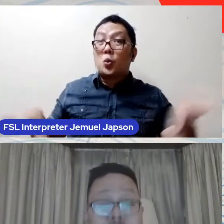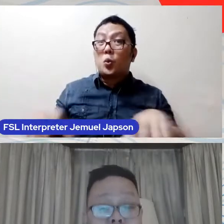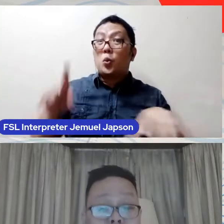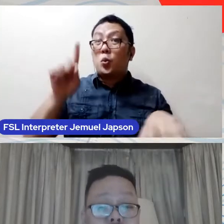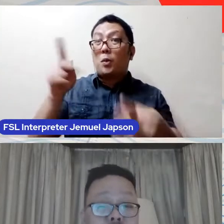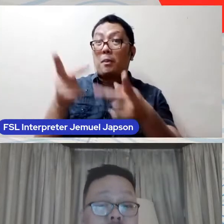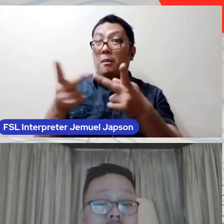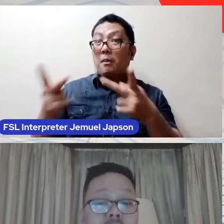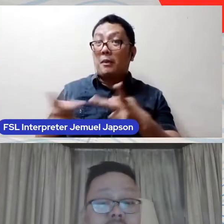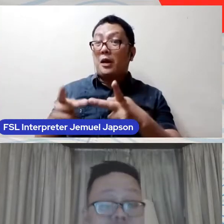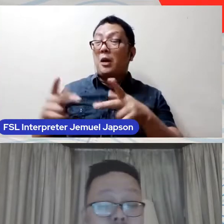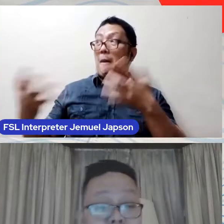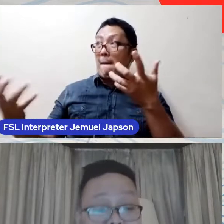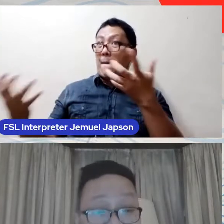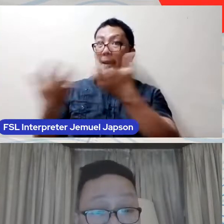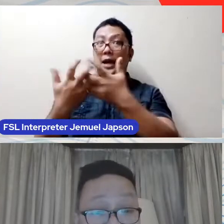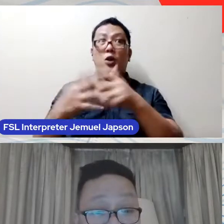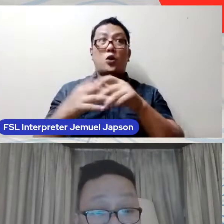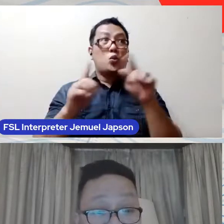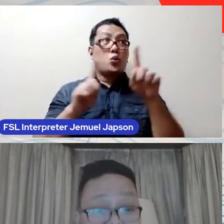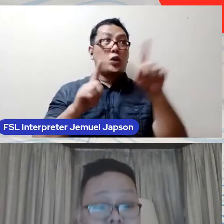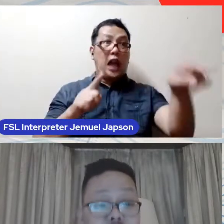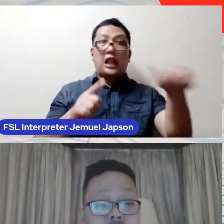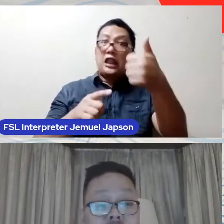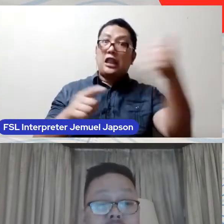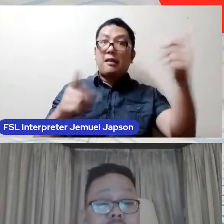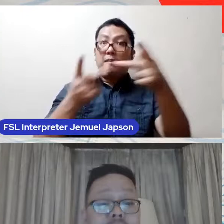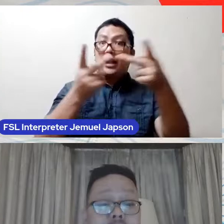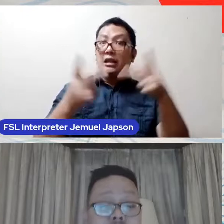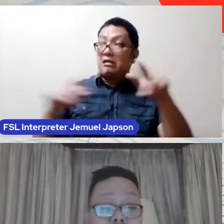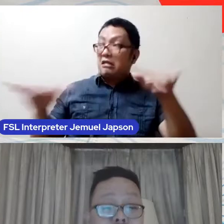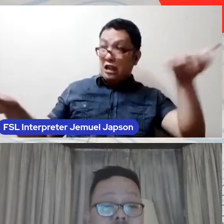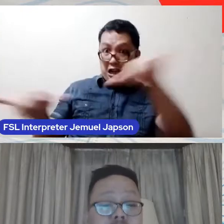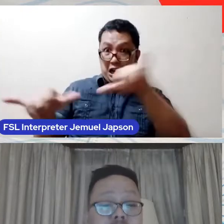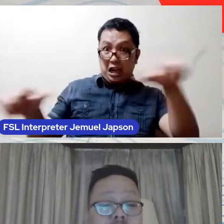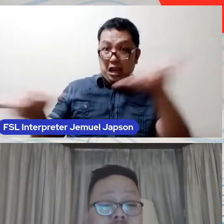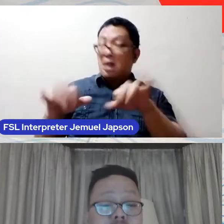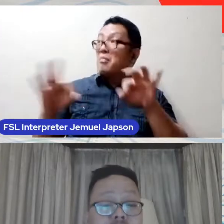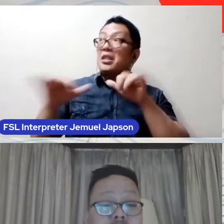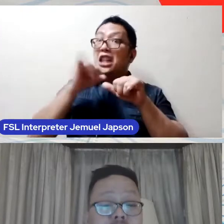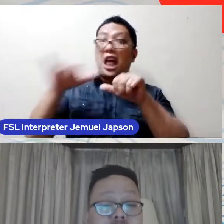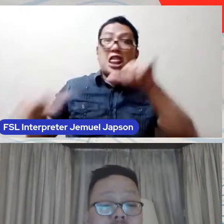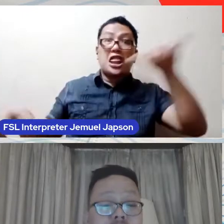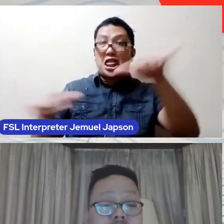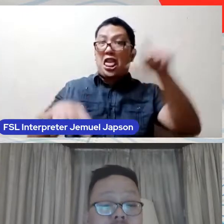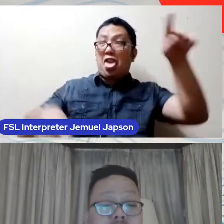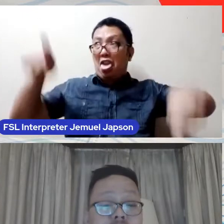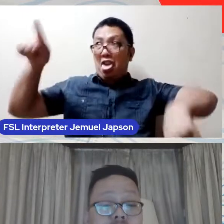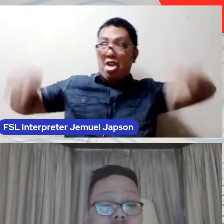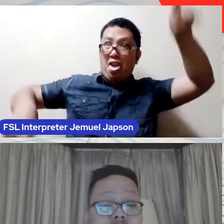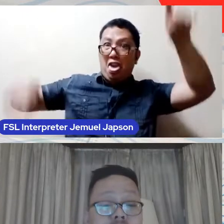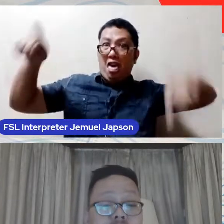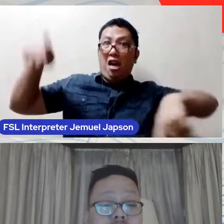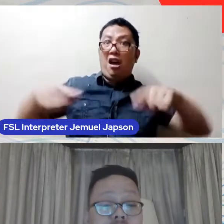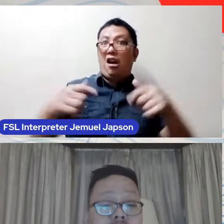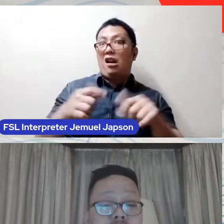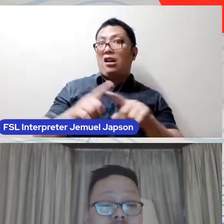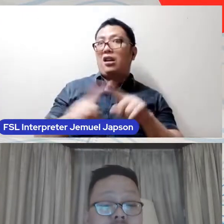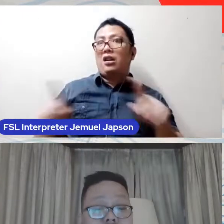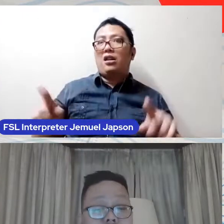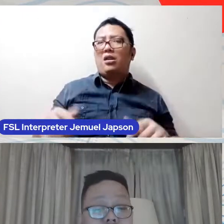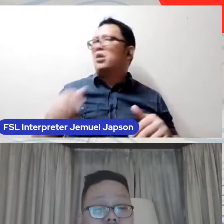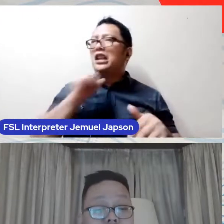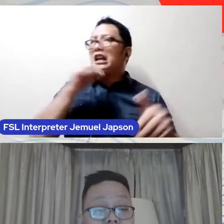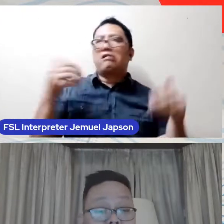ay mamamatch ng quality sa ibang lugar. And kung hindi pare-pareho ang standard ng performance, ay huwag na natin